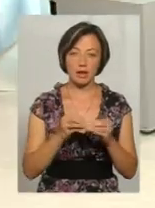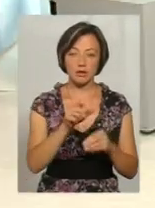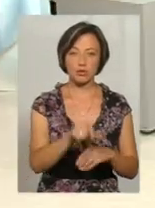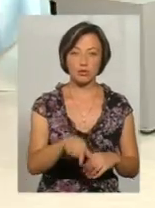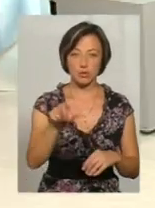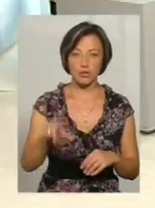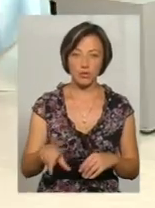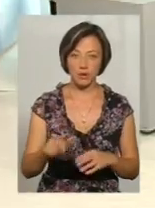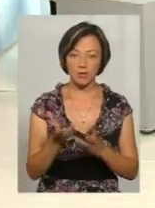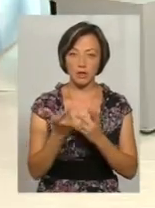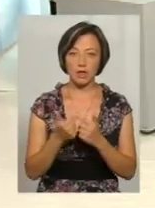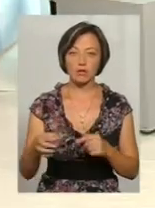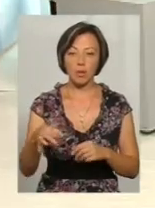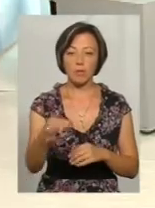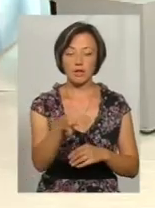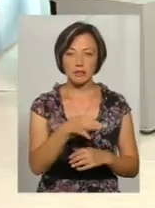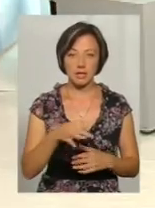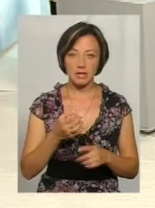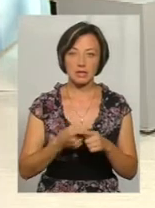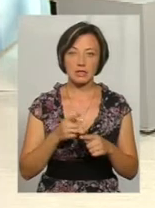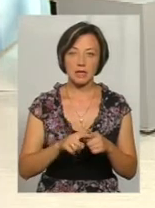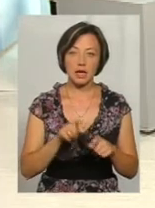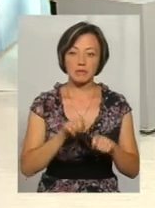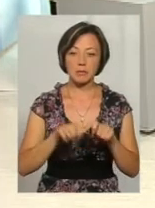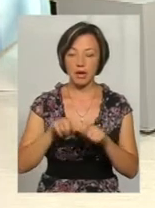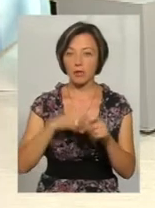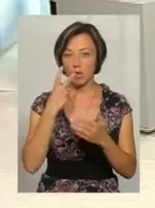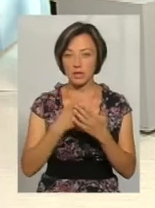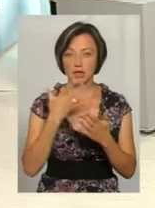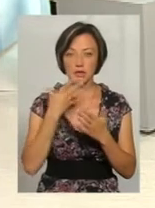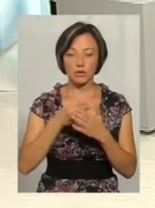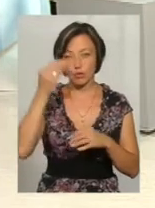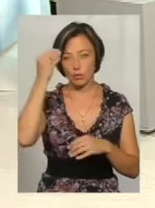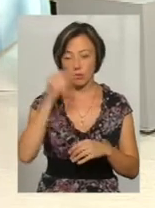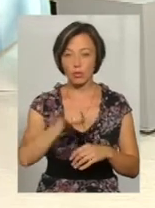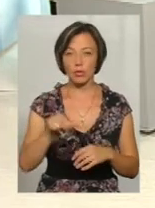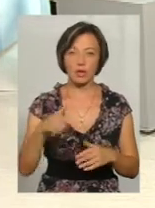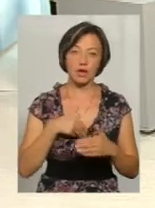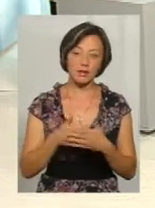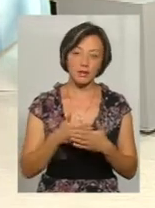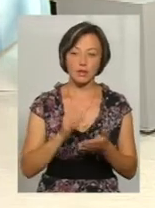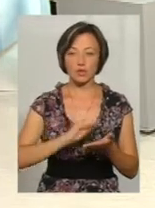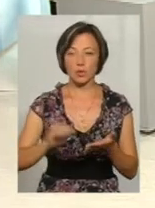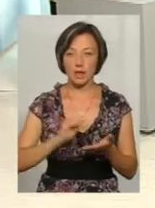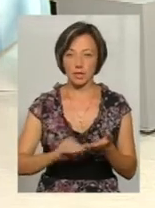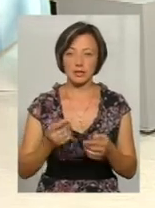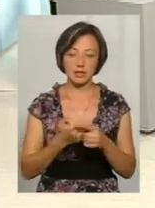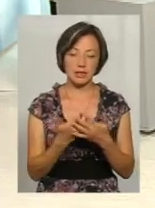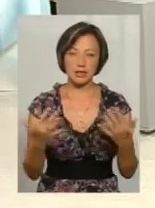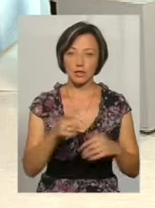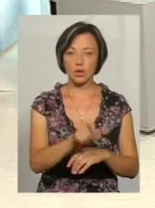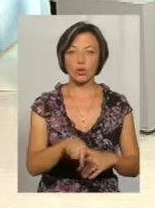по кількості областей. Це експертів, які показали свою думку, це люди і активісти, і журналісти, це різні